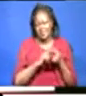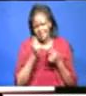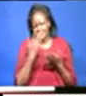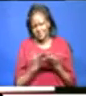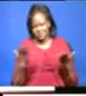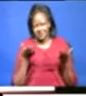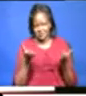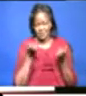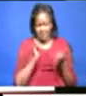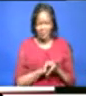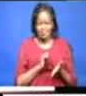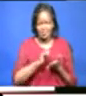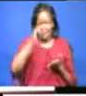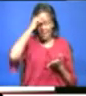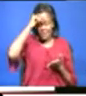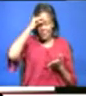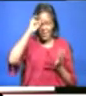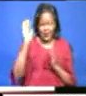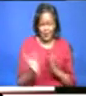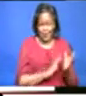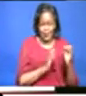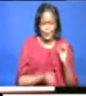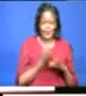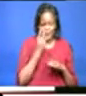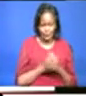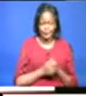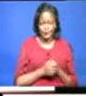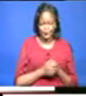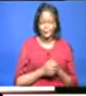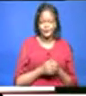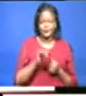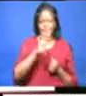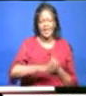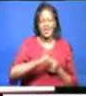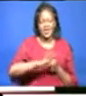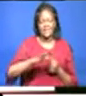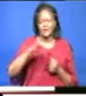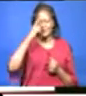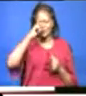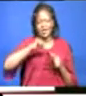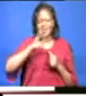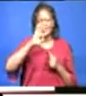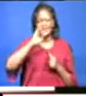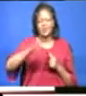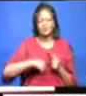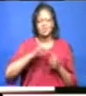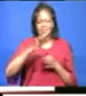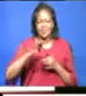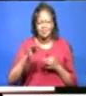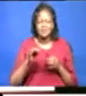required that the government has planned to put up is the holding area of around 30,000 acres